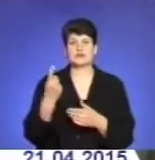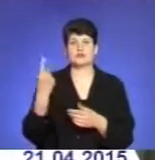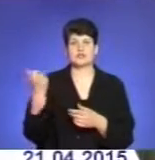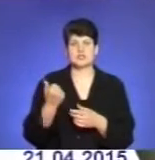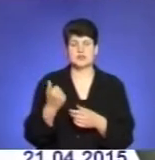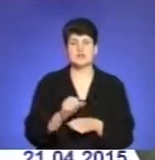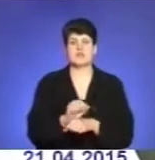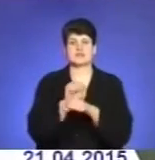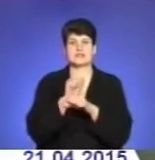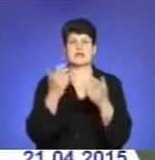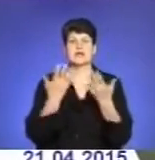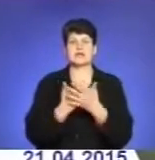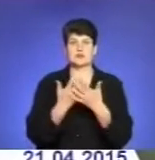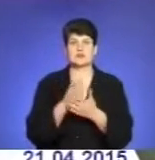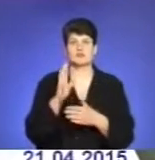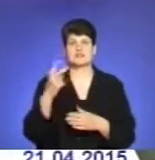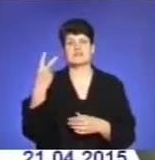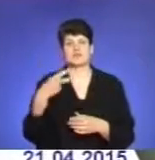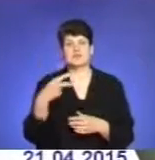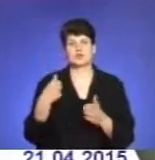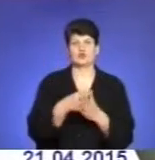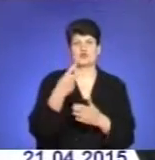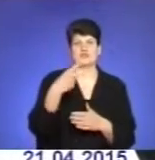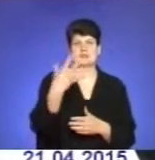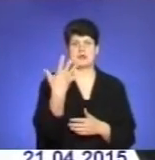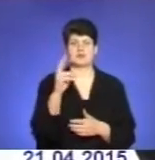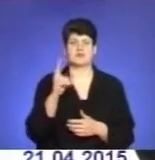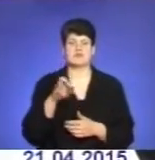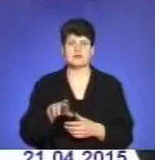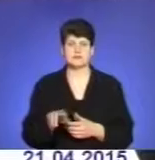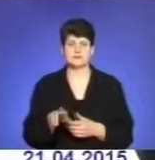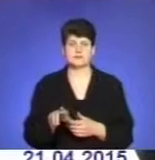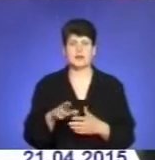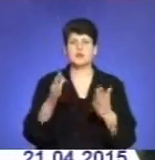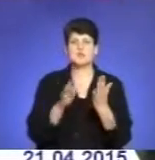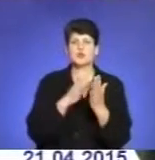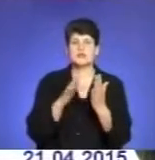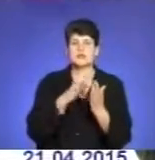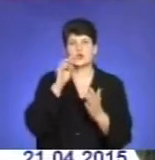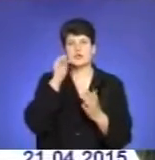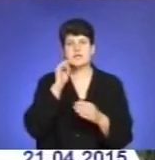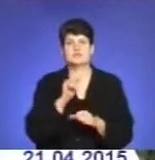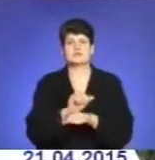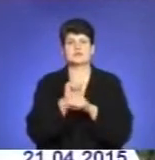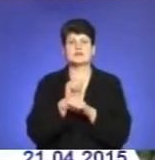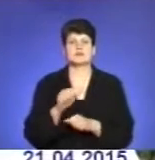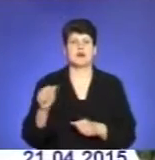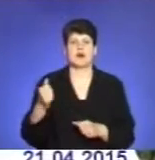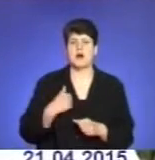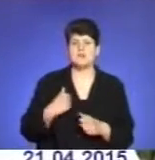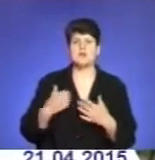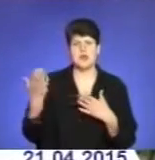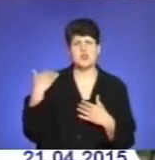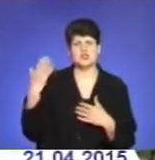кіно, який триватиме з 20 по 25 квітня. Сторінки української звитяги і повстанської армії, і раніших